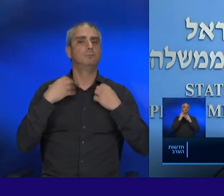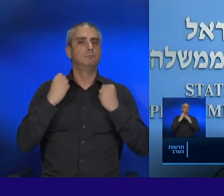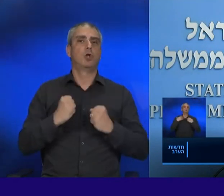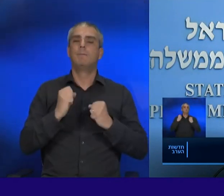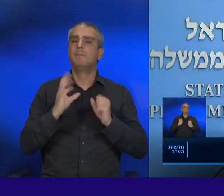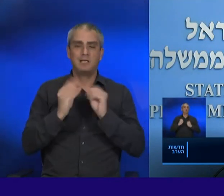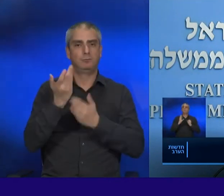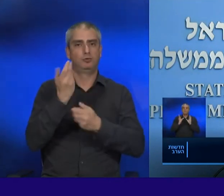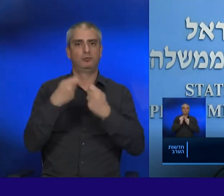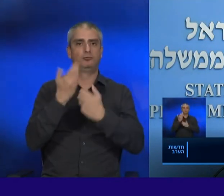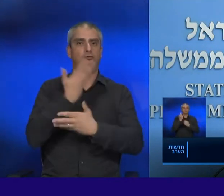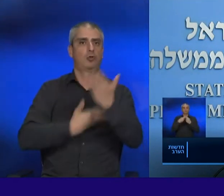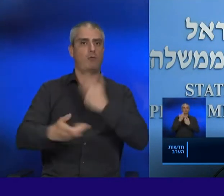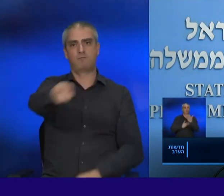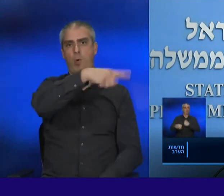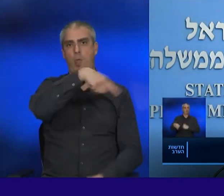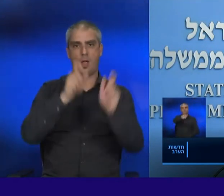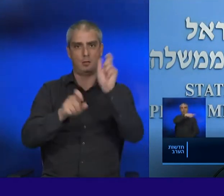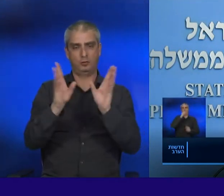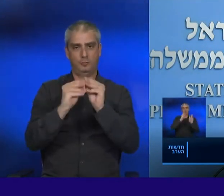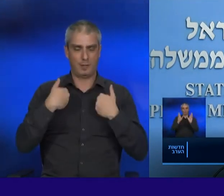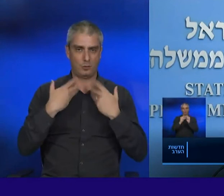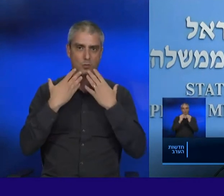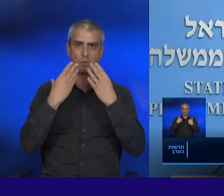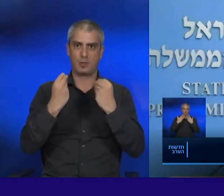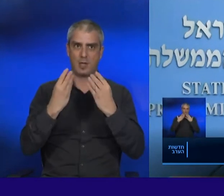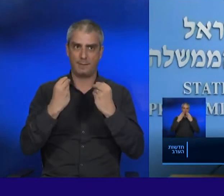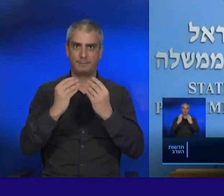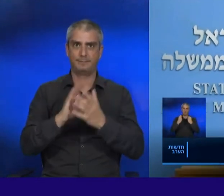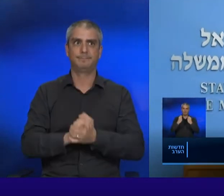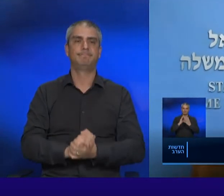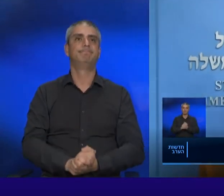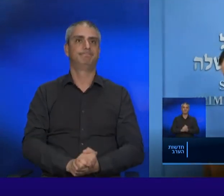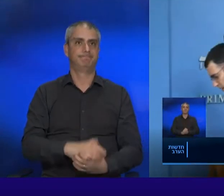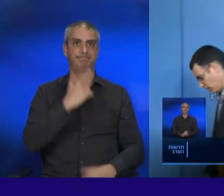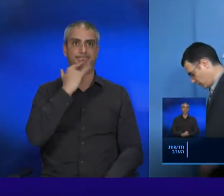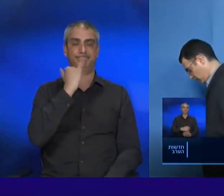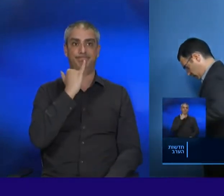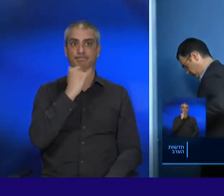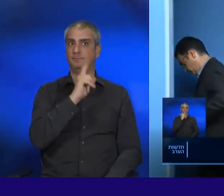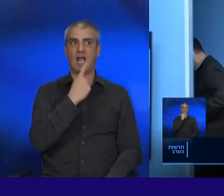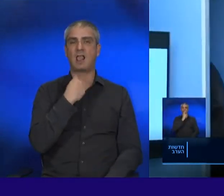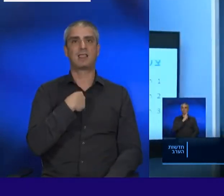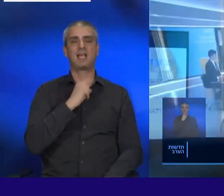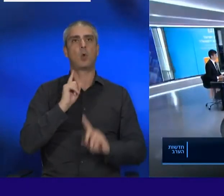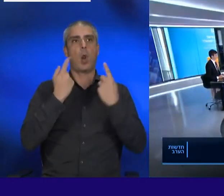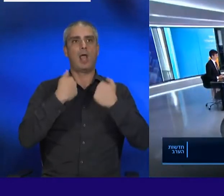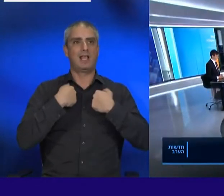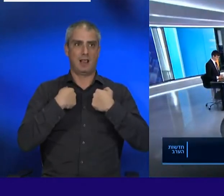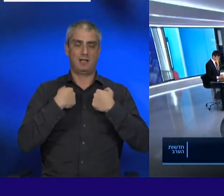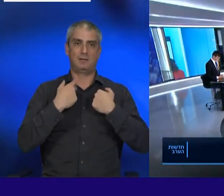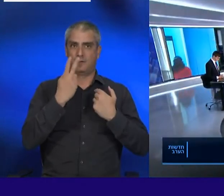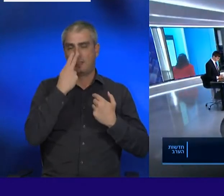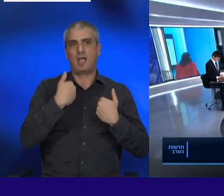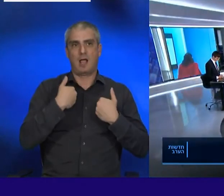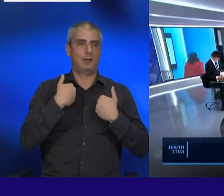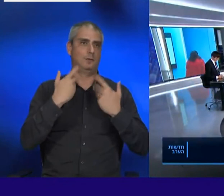באמצעות שיתוף הפעולה שלכם איתנו תודה רבה כן אל תגידו לי זה לא יקרה זה נראה לי